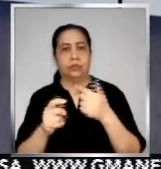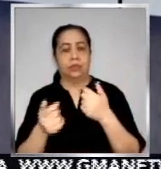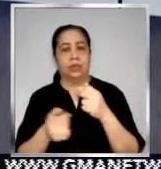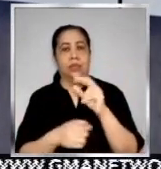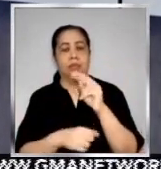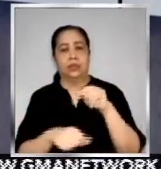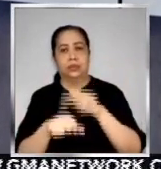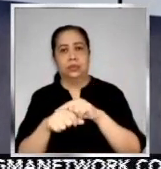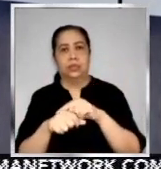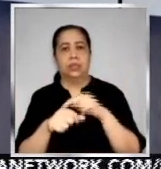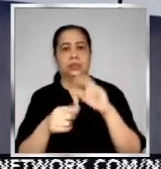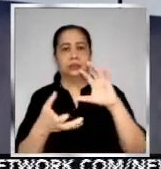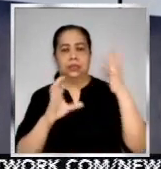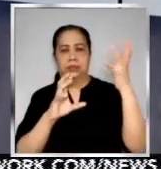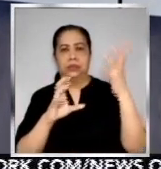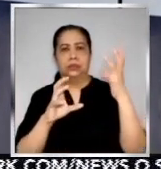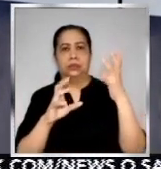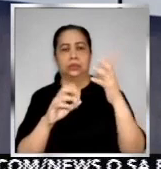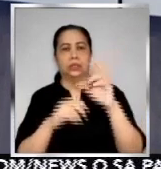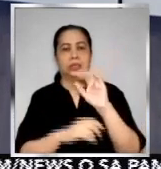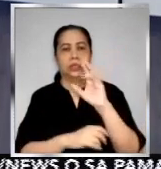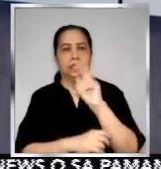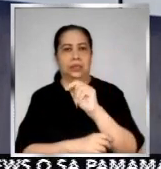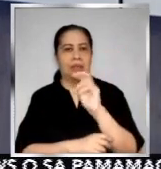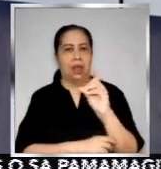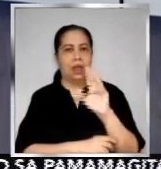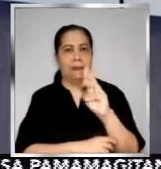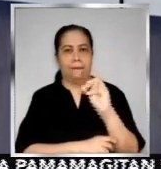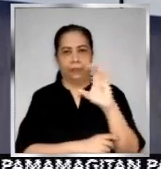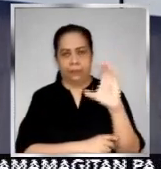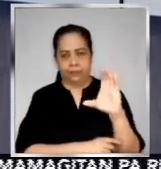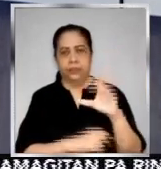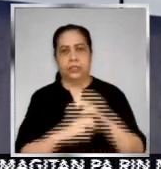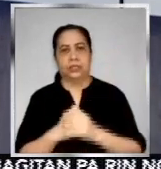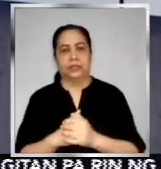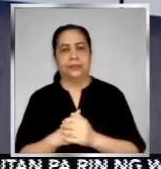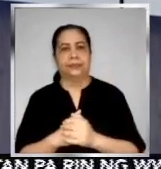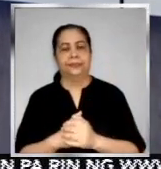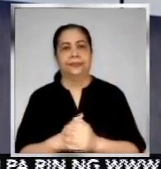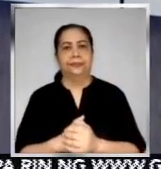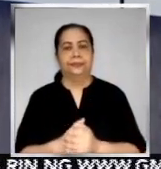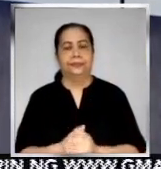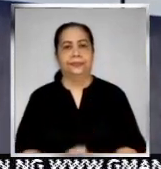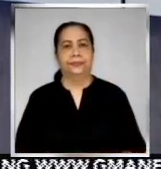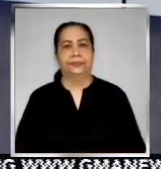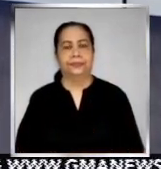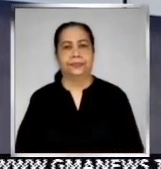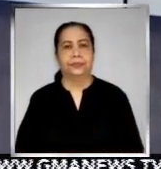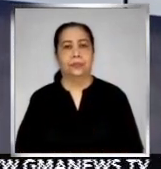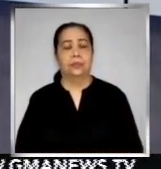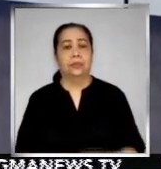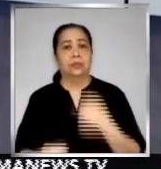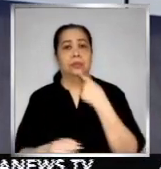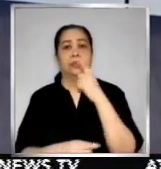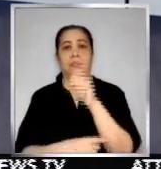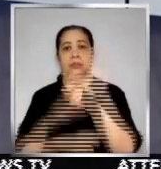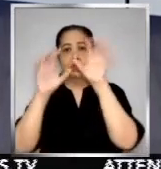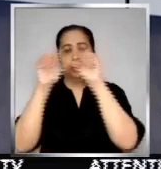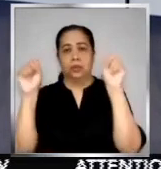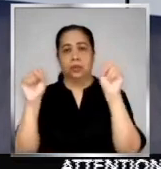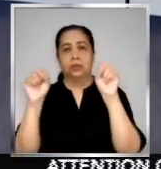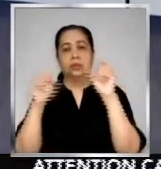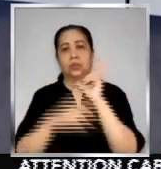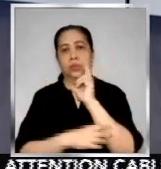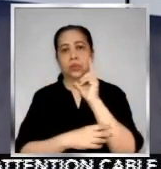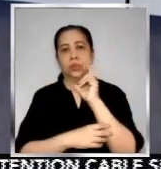or Disaster Risk Reduction and Management Council o NDRRMC. Inatasan na raw ni Pangulong Duterte ang mga ahensya